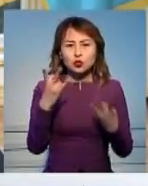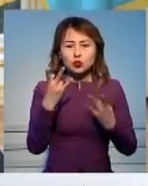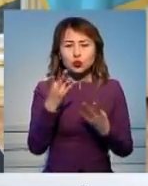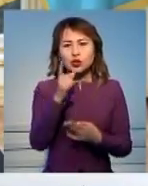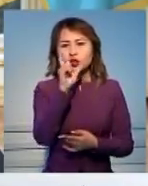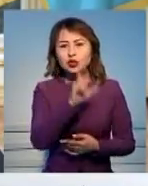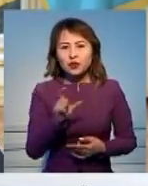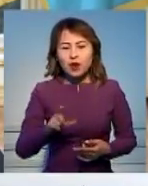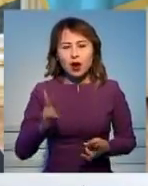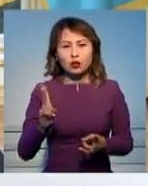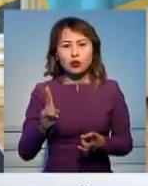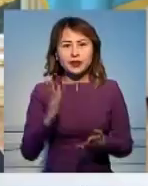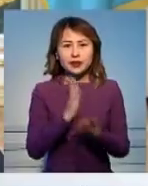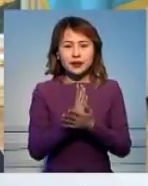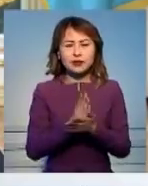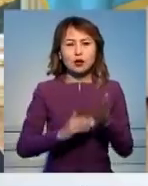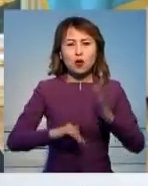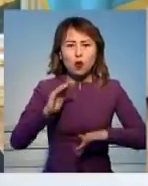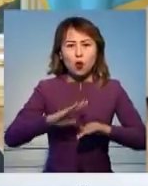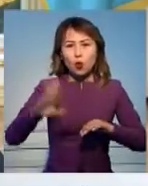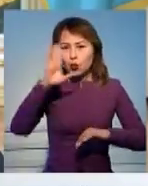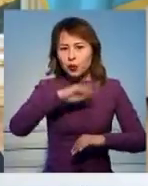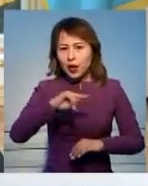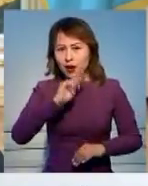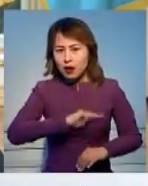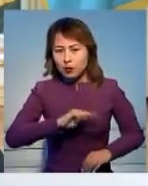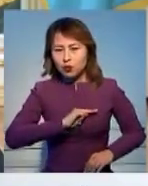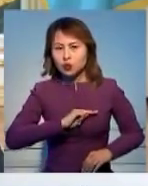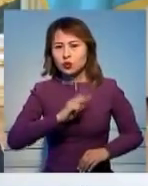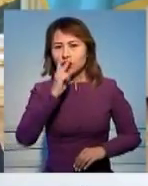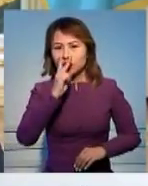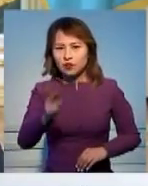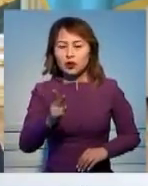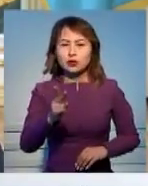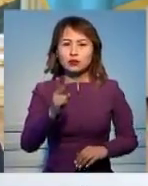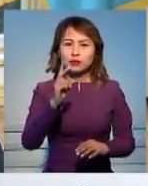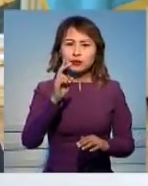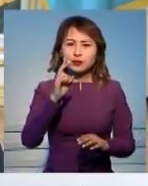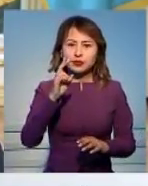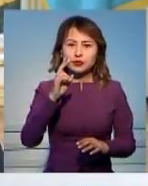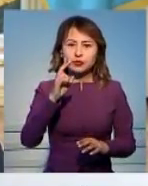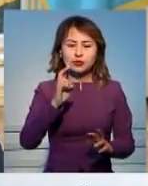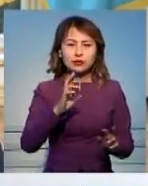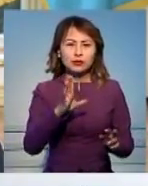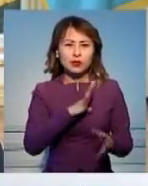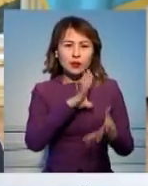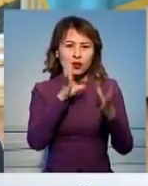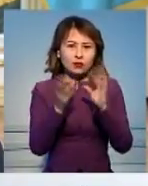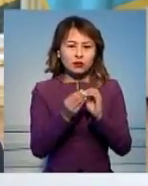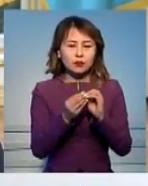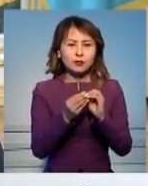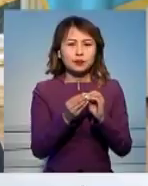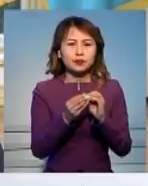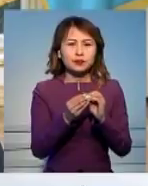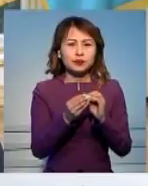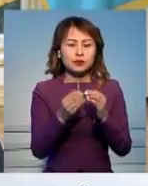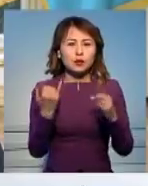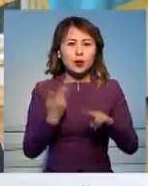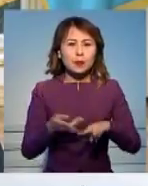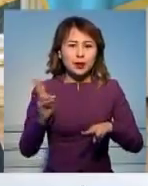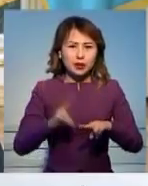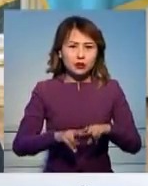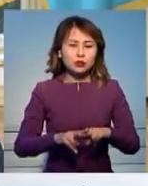который имеет профессию, умеет работать, а не вообще пристроиться и считать, что он имеет работу.